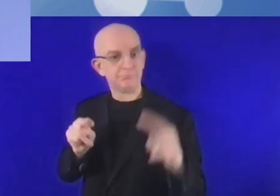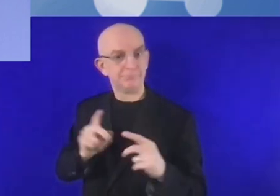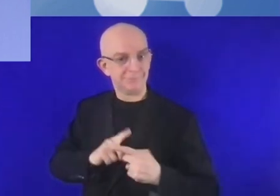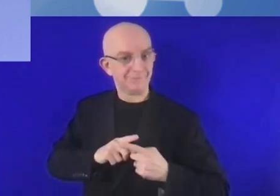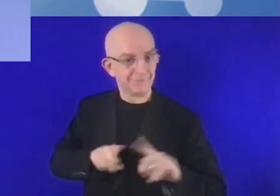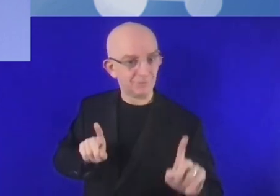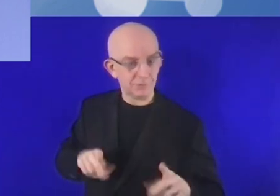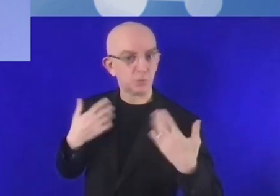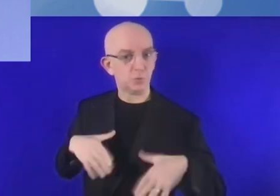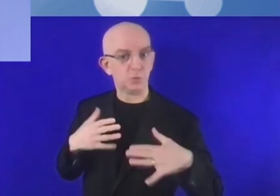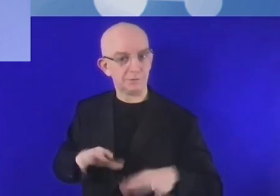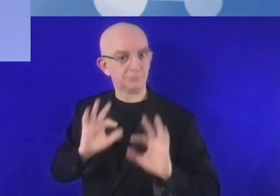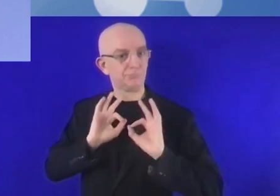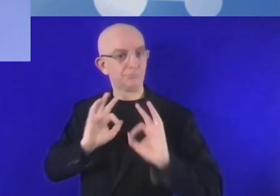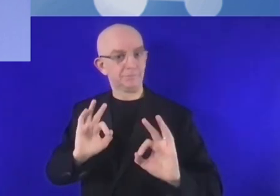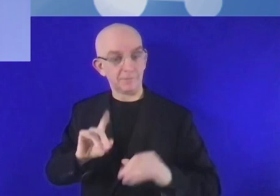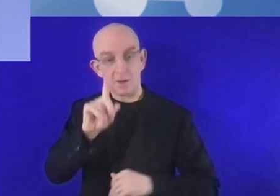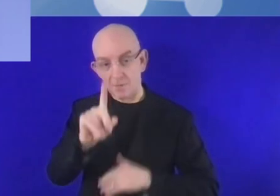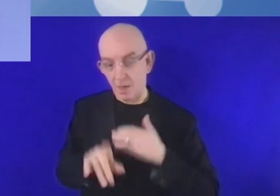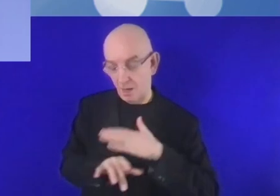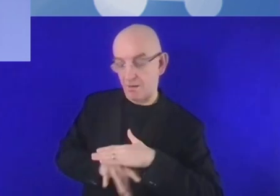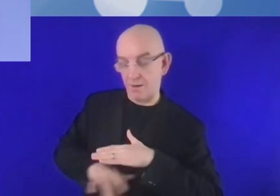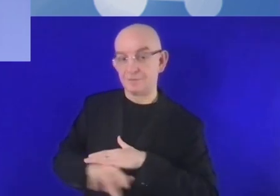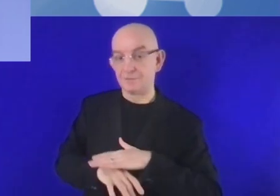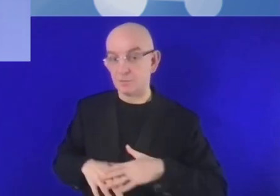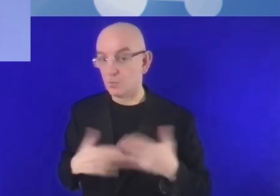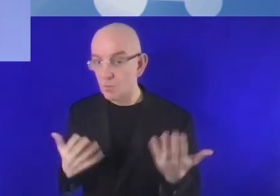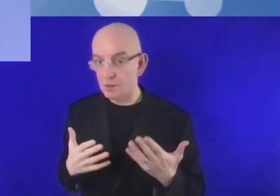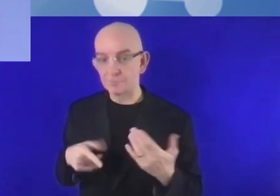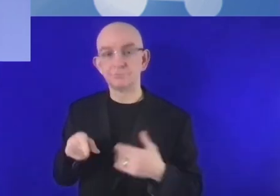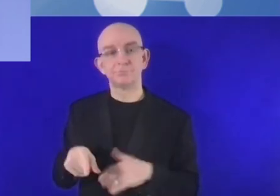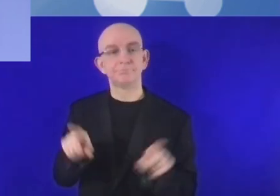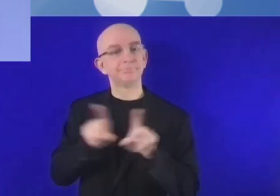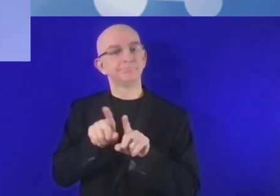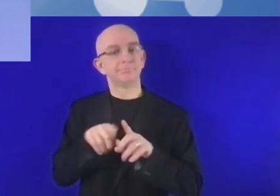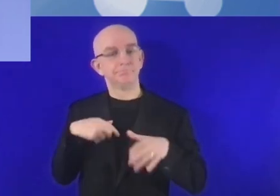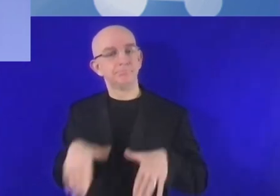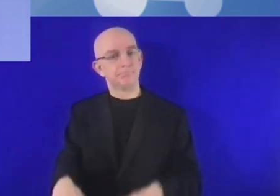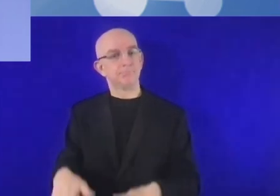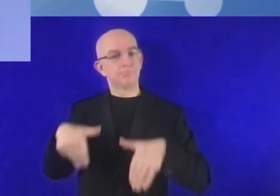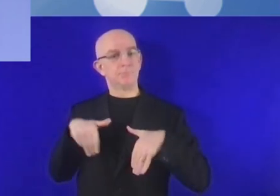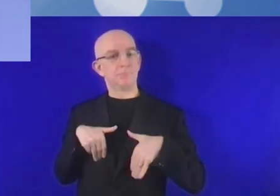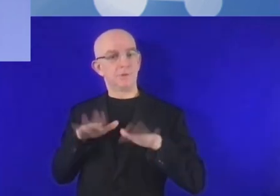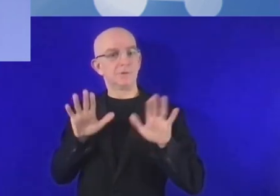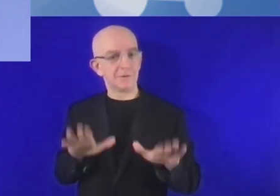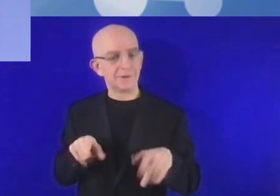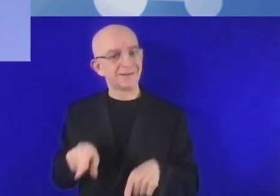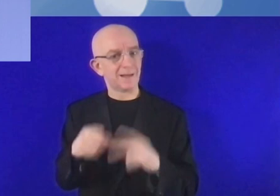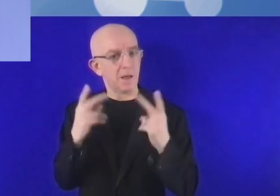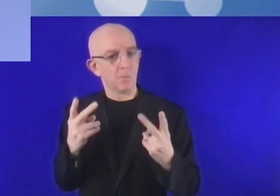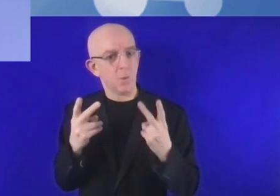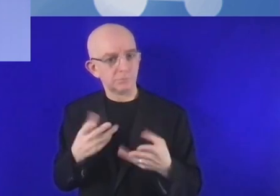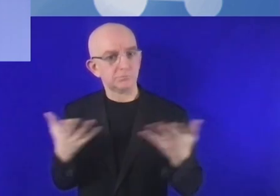jest to kwestia subiektywna, ale jest też warstwa bardziej obiektywna, ta warstwa, którą można naukowo zmierzyć,